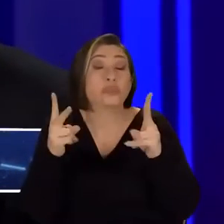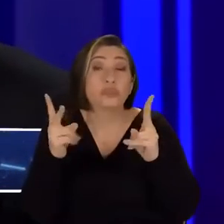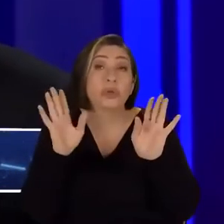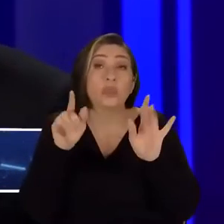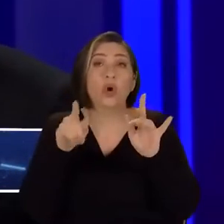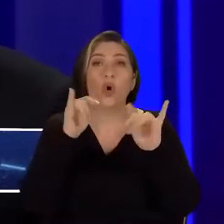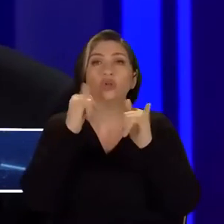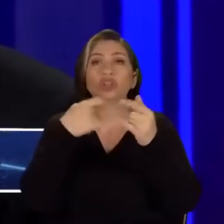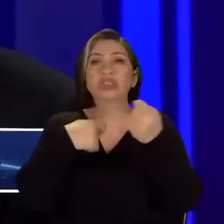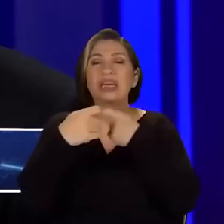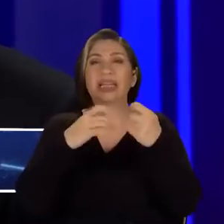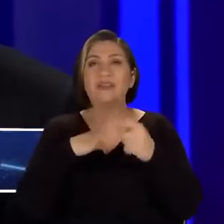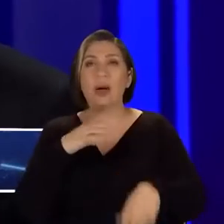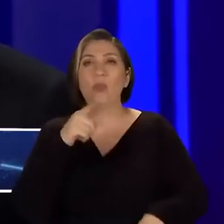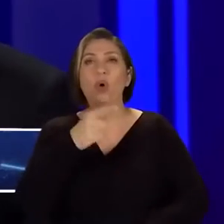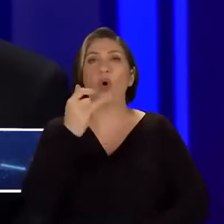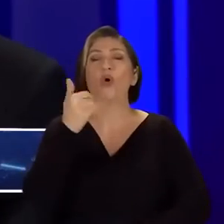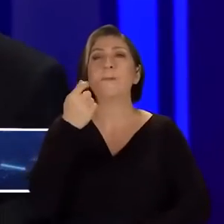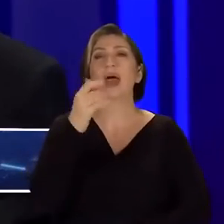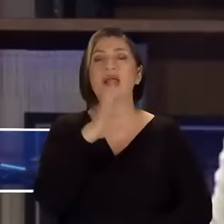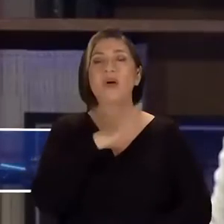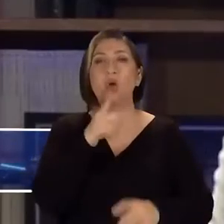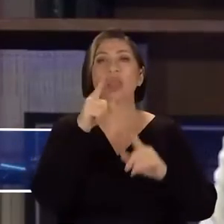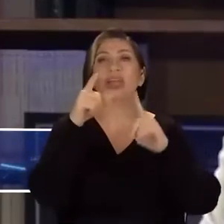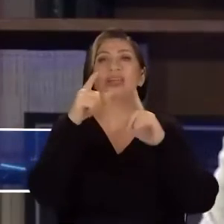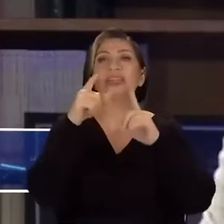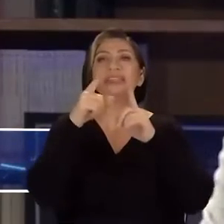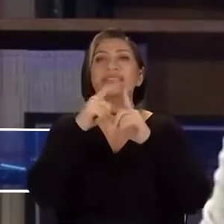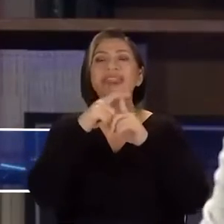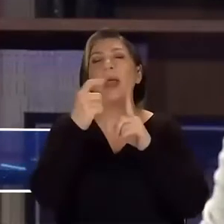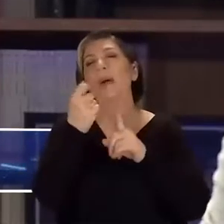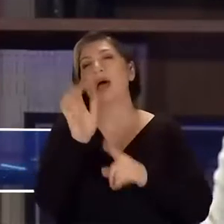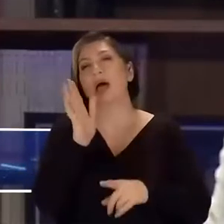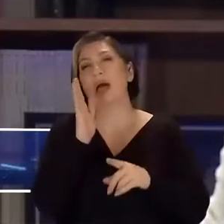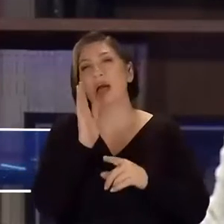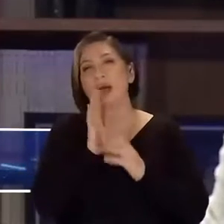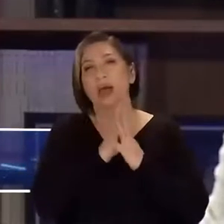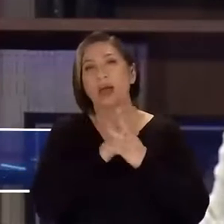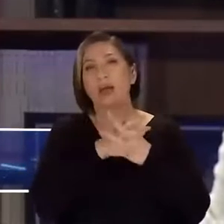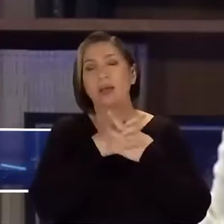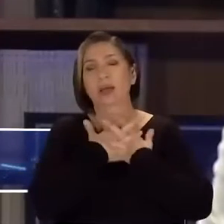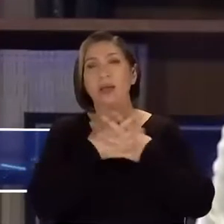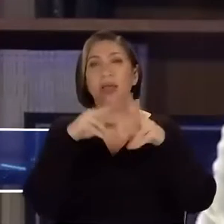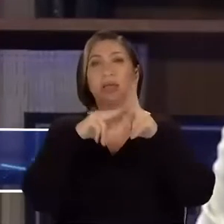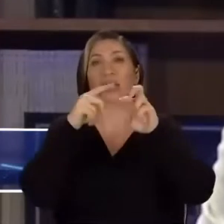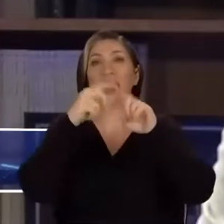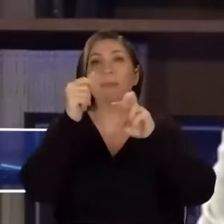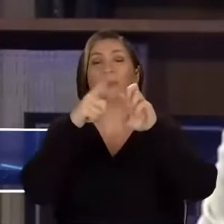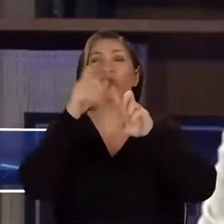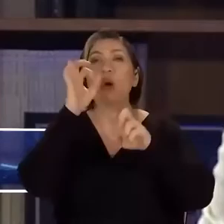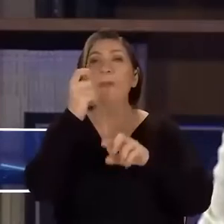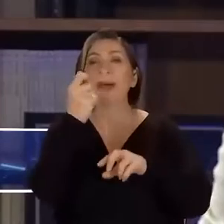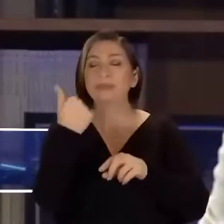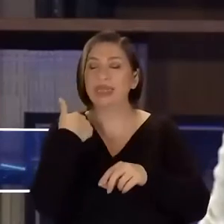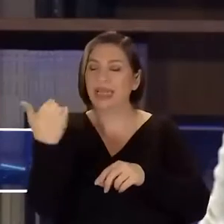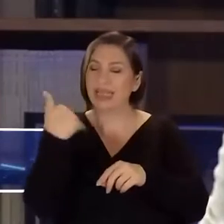oyun şirketleri var. Bunların da işte oyun paraları var. Onlar dijital para. Aslında şuna da bakalım. Kripto paranın bize getireceği şeyler.